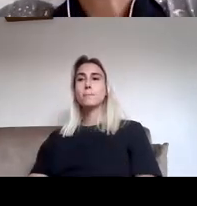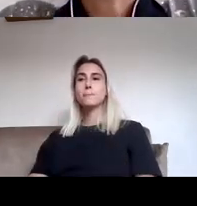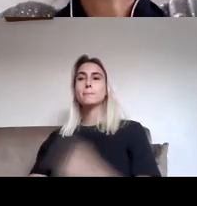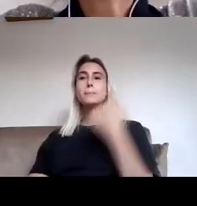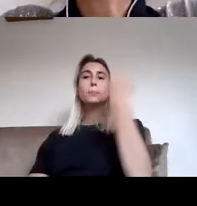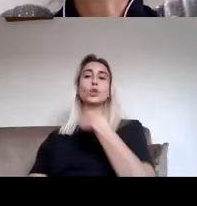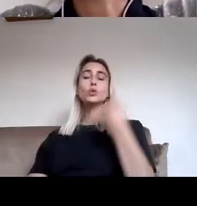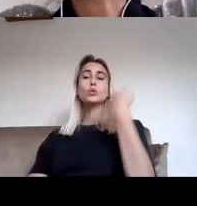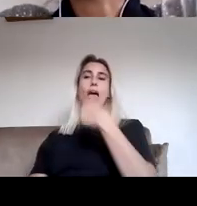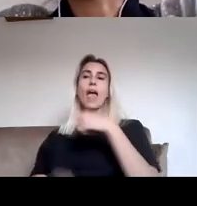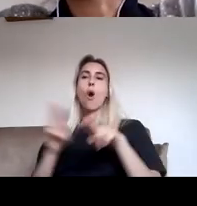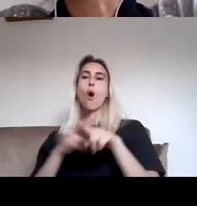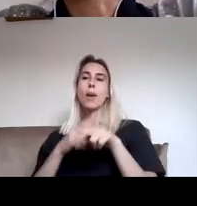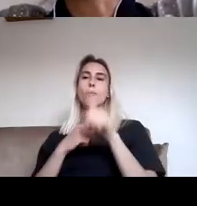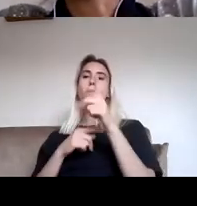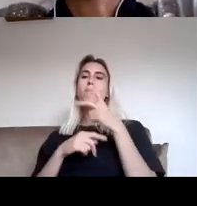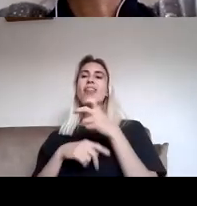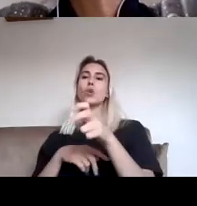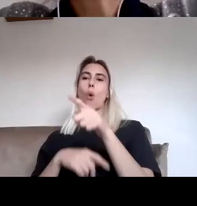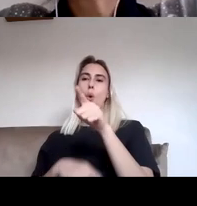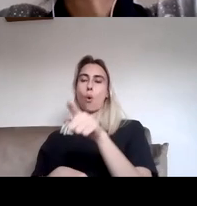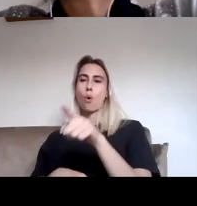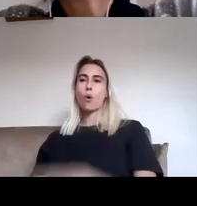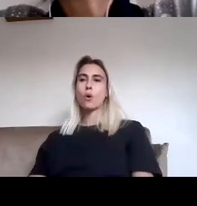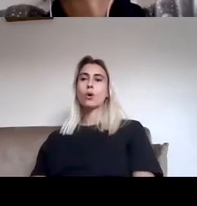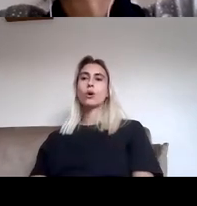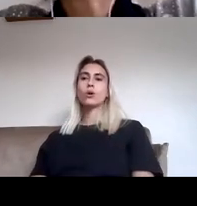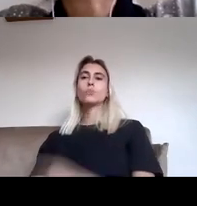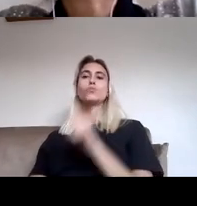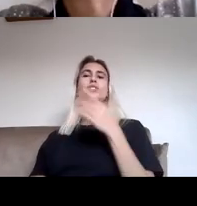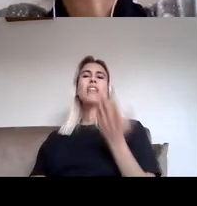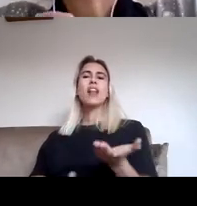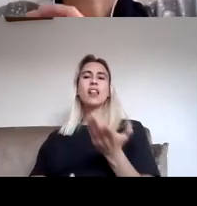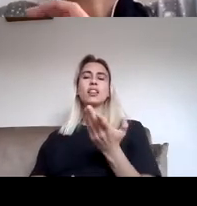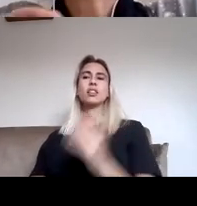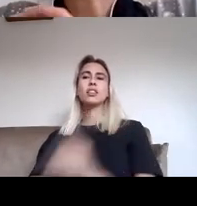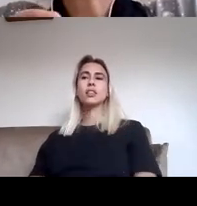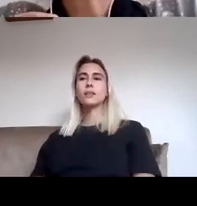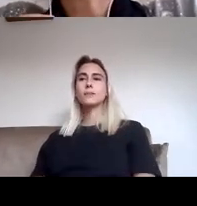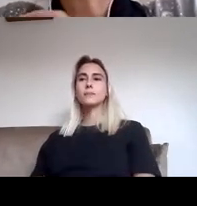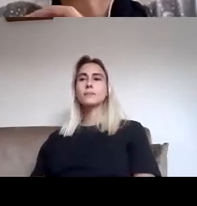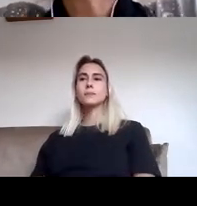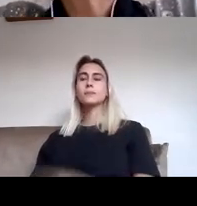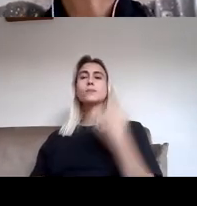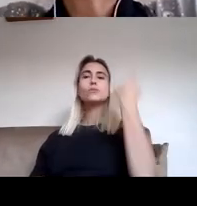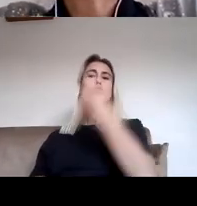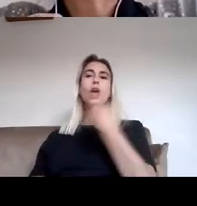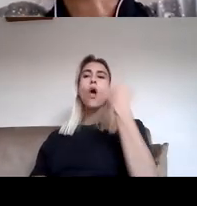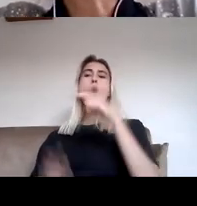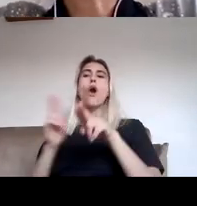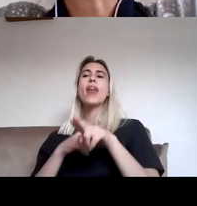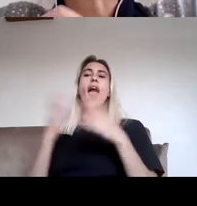örneği. Yine bu bir metro istasyonundan. Bu zaten şöyle söyleyelim. Yüzey örneklerinin en